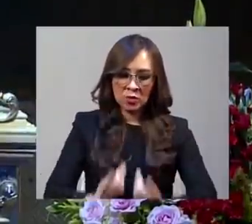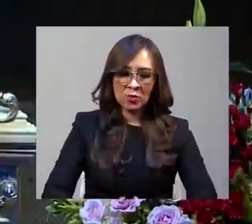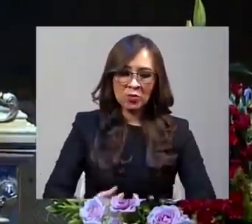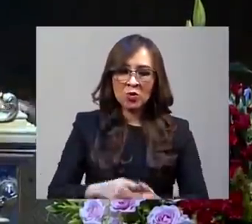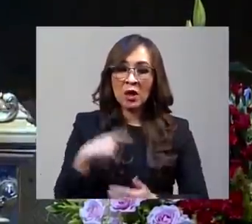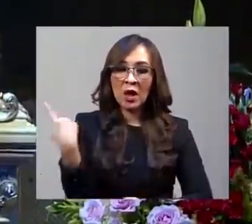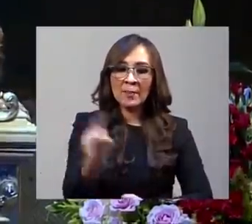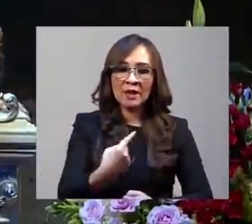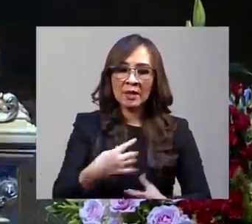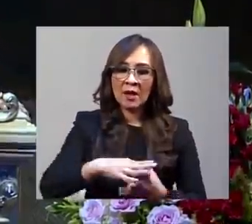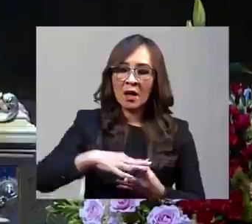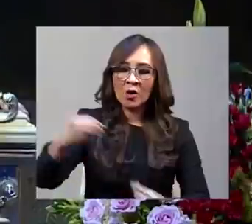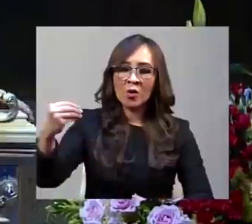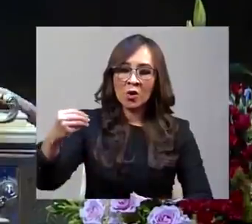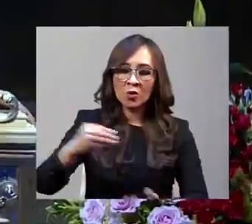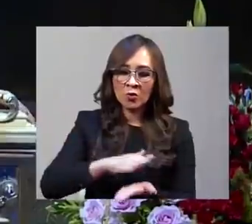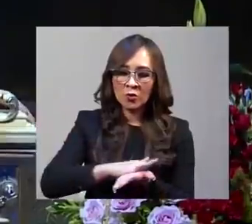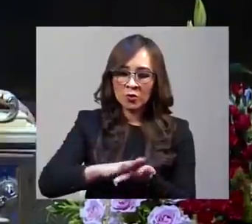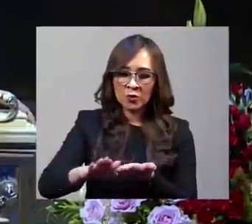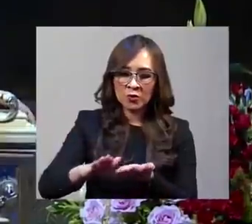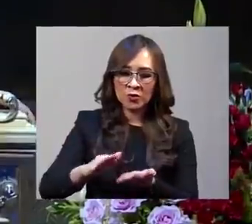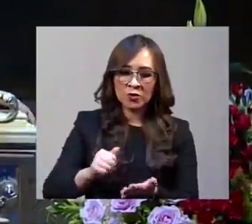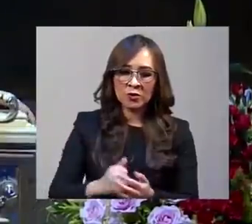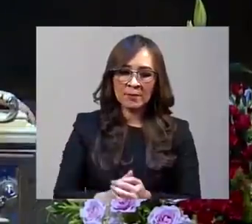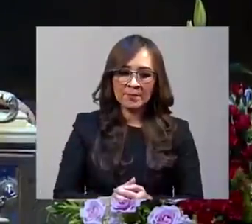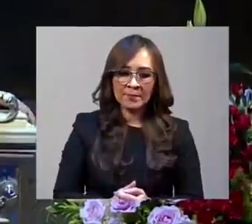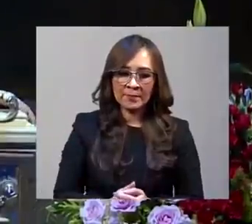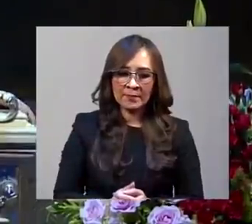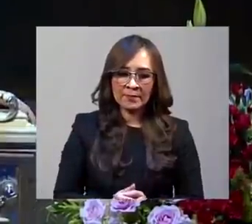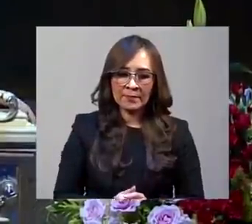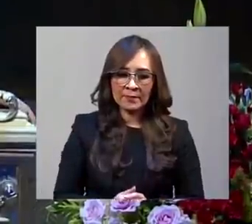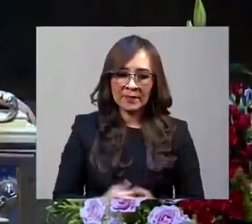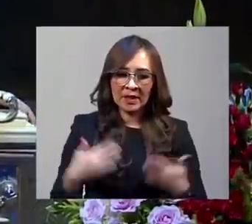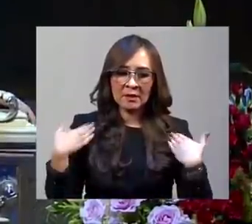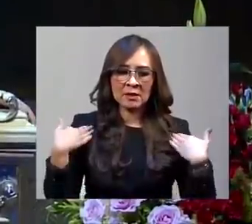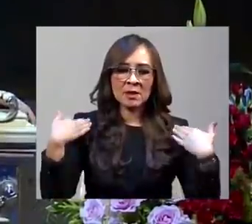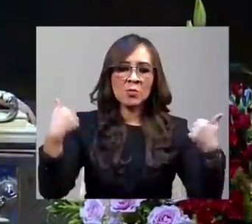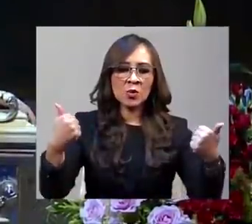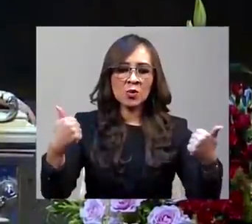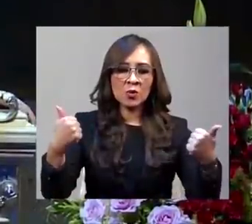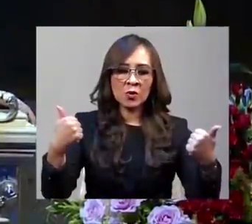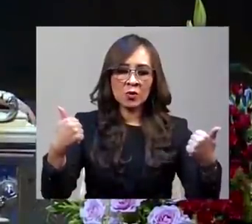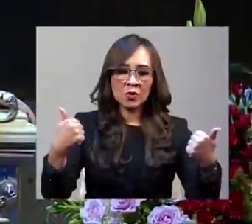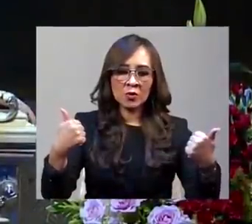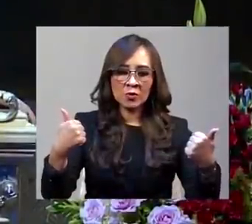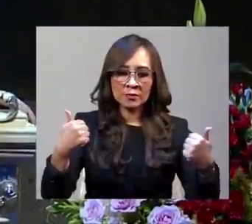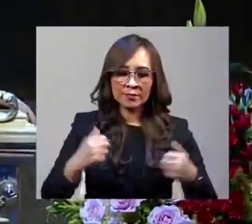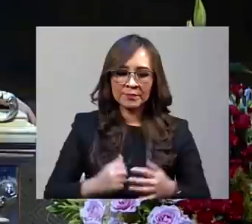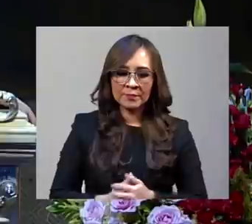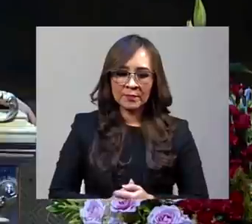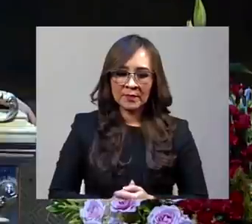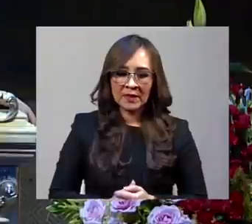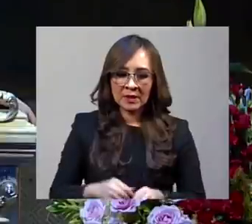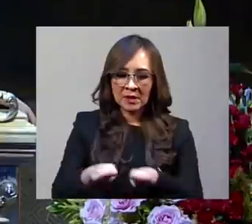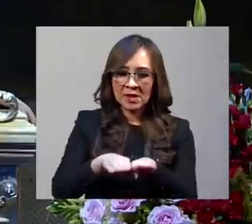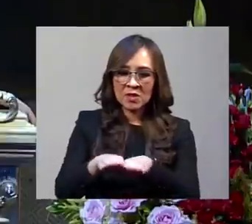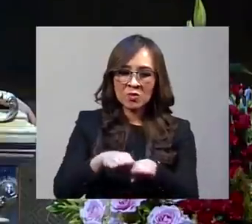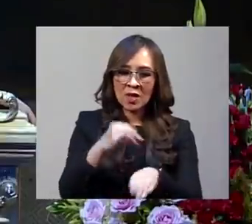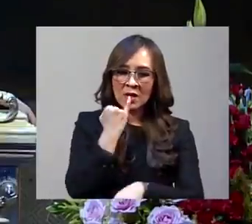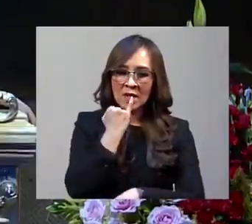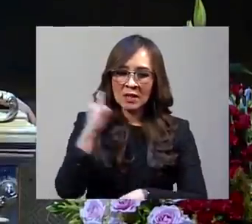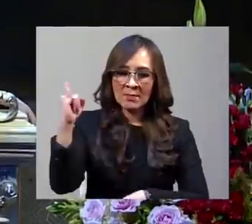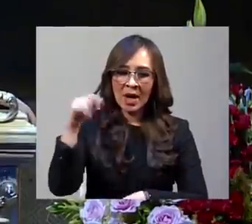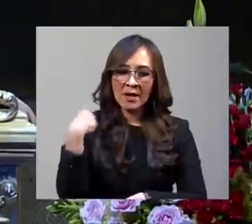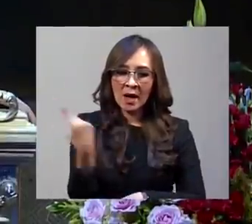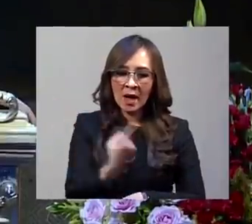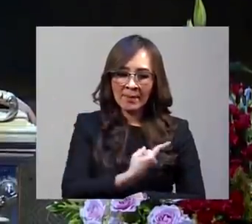keluar sakit penyakit. Kuasa kesembuhan mulai mengalir. Kuasa kesembuhan mulai mengalir. Karena sesuai dengan iman kami jadi pada kami.